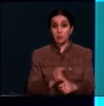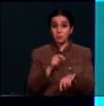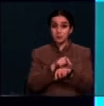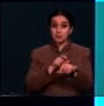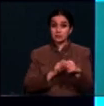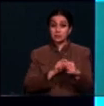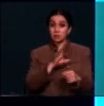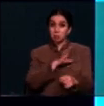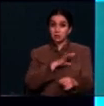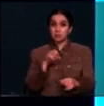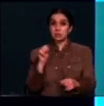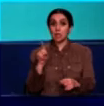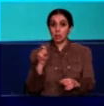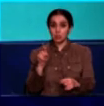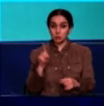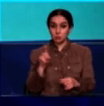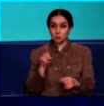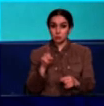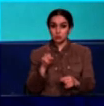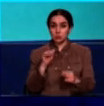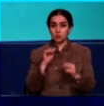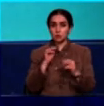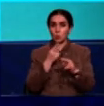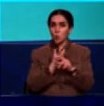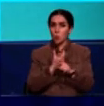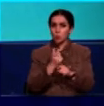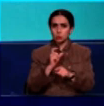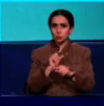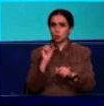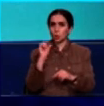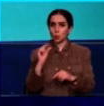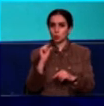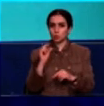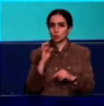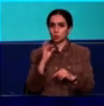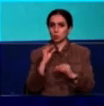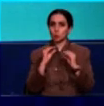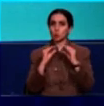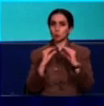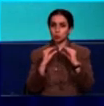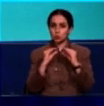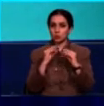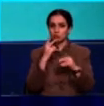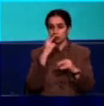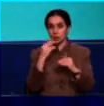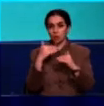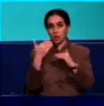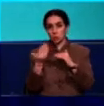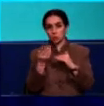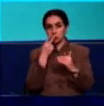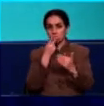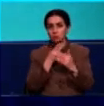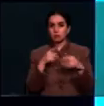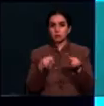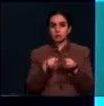Браслет был золотой, низкопробный, очень толстый, но дутый, и с наружной стороны